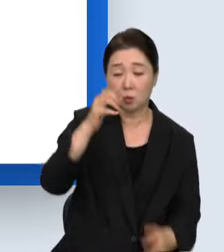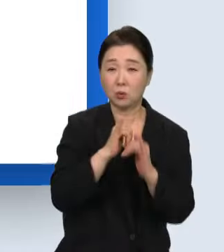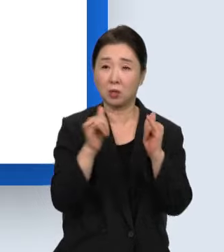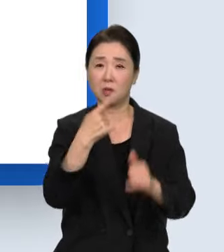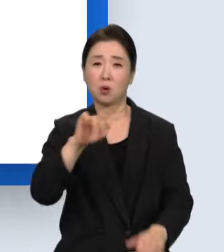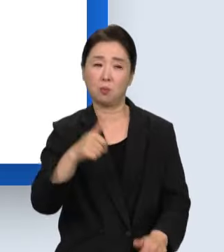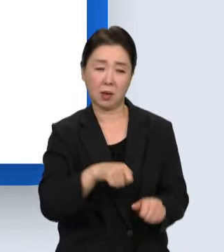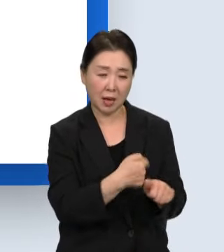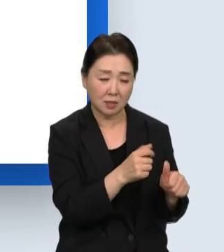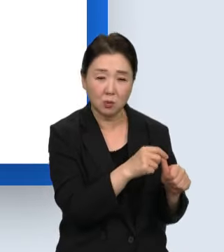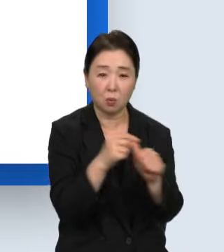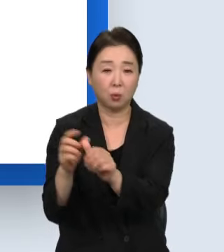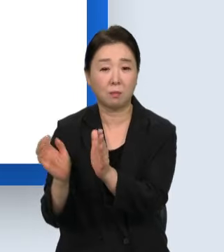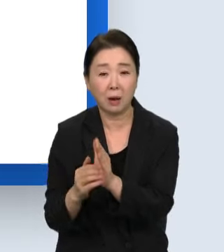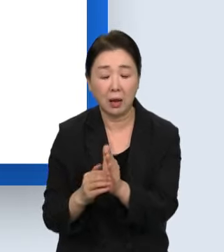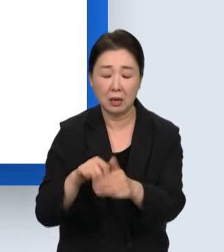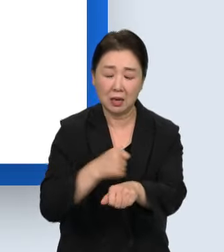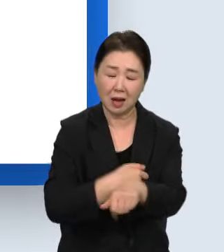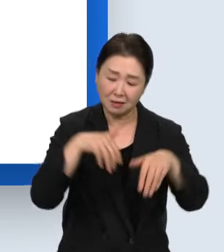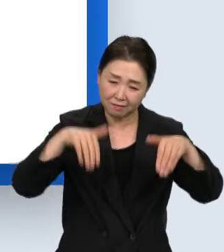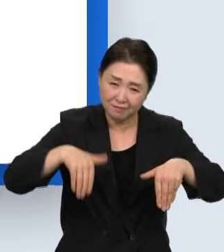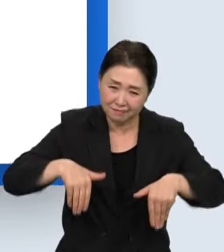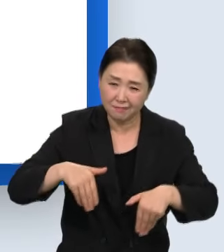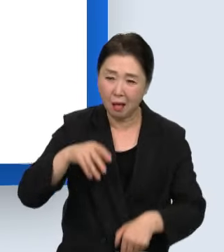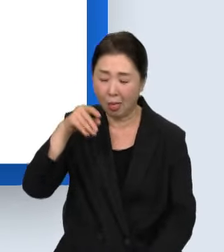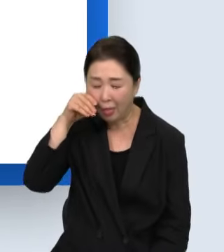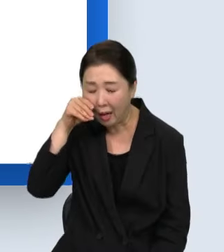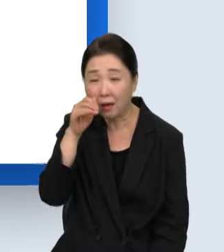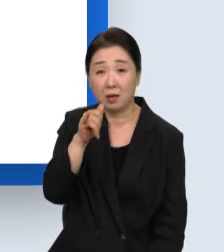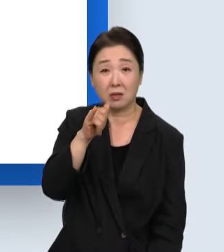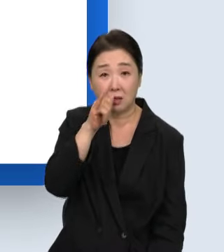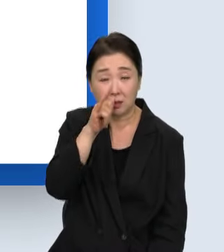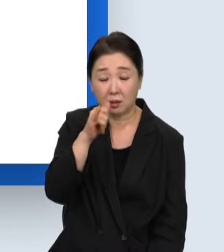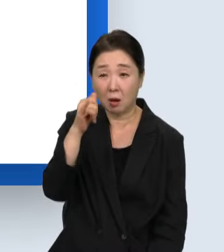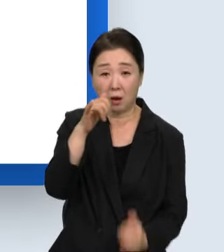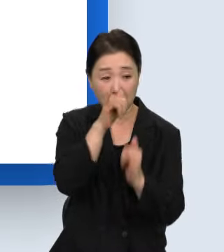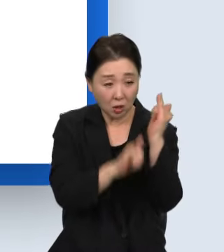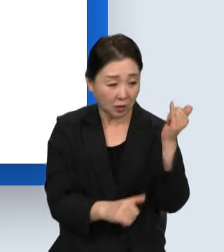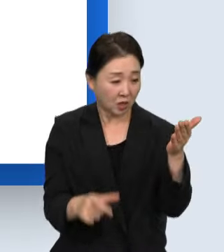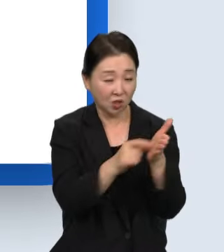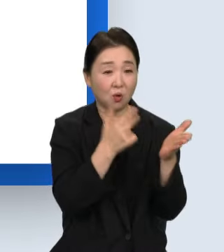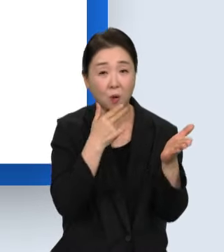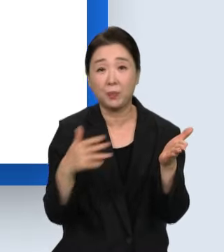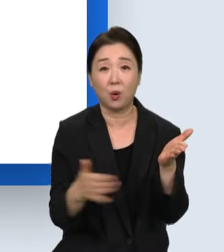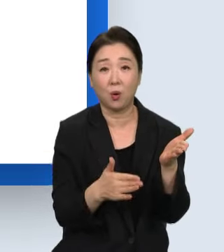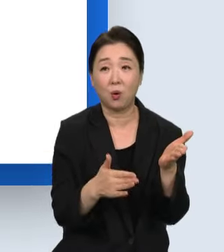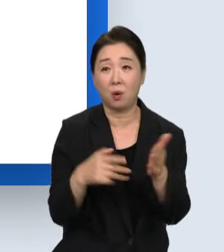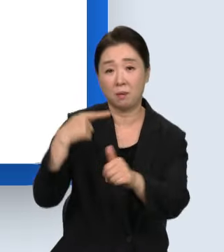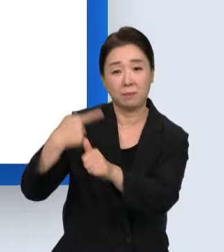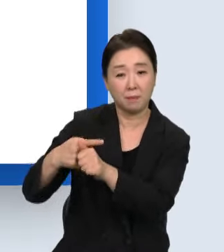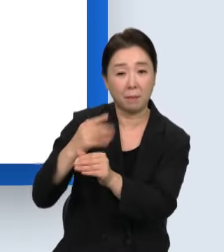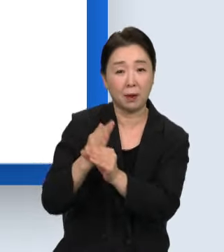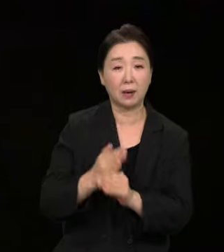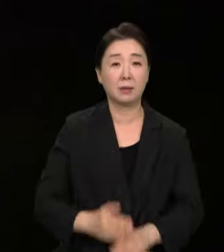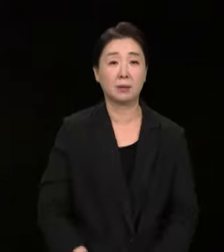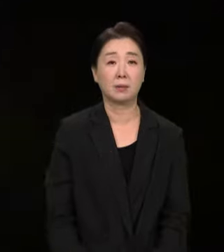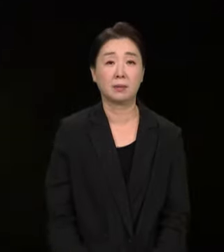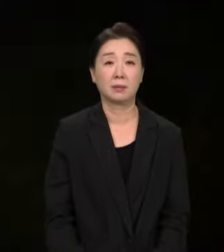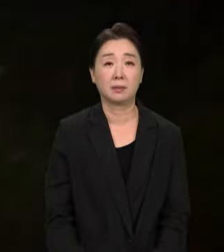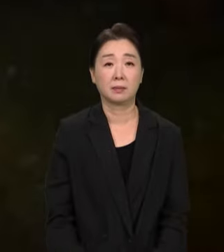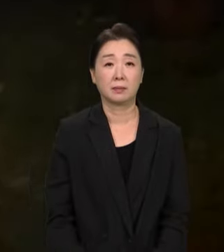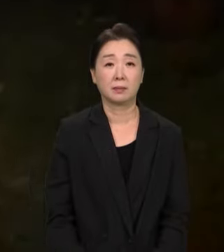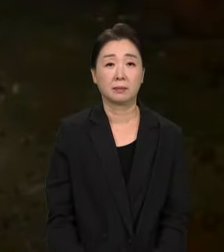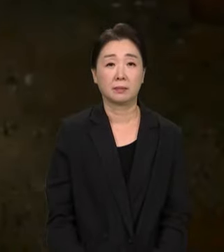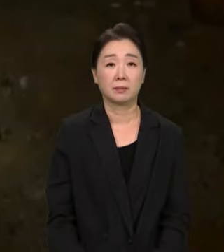강제동원 강제노역을 했다는 역사적 사실이 제대로 기록되지 않았다고 지적하는 등 비판의 목소리가 나왔습니다